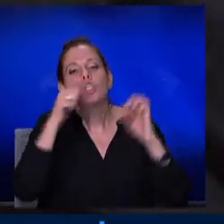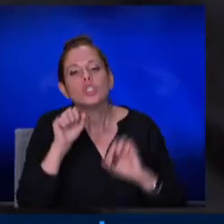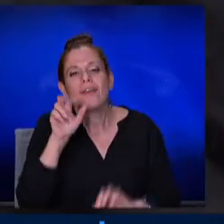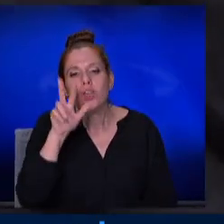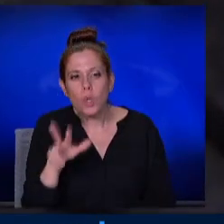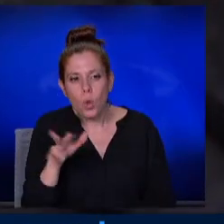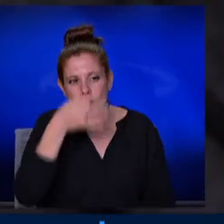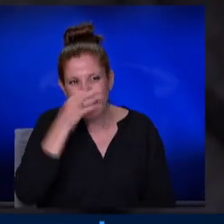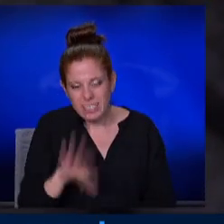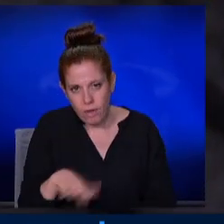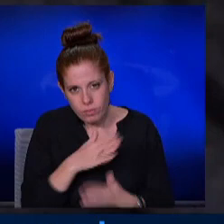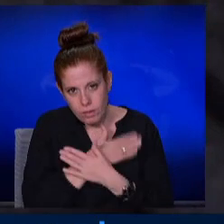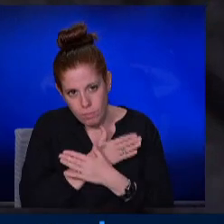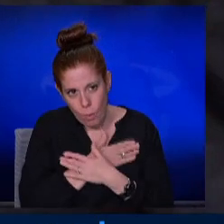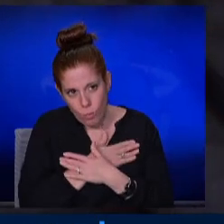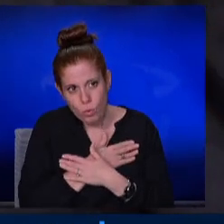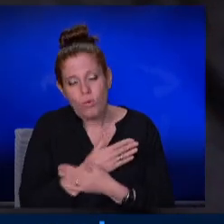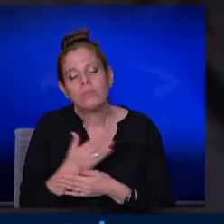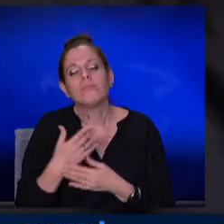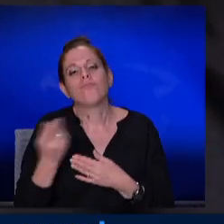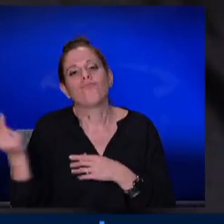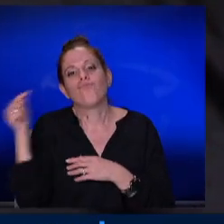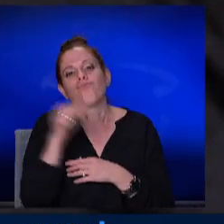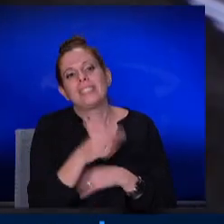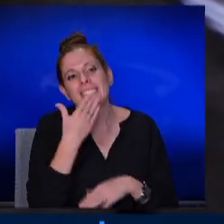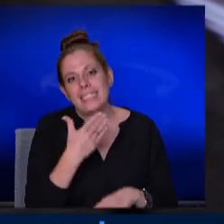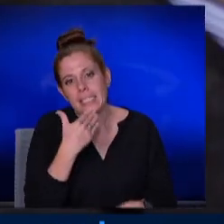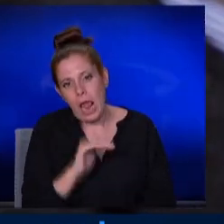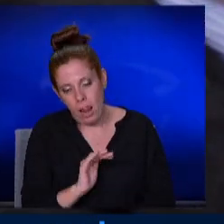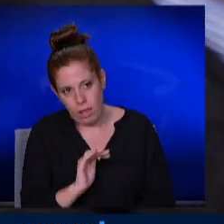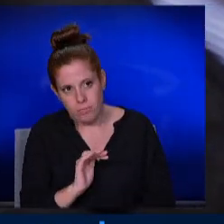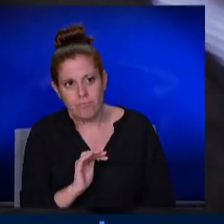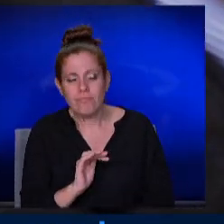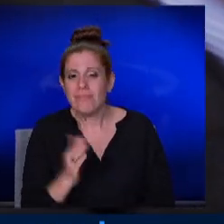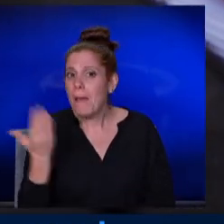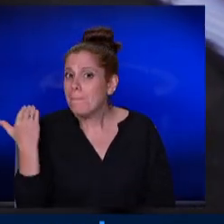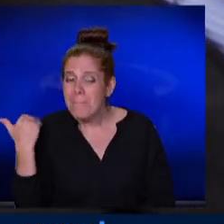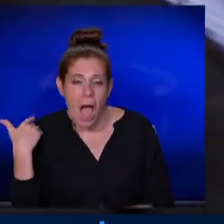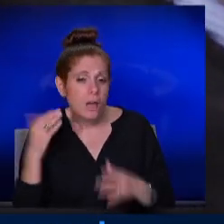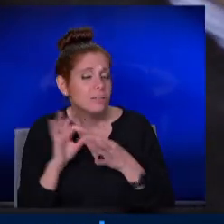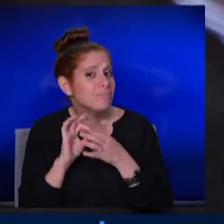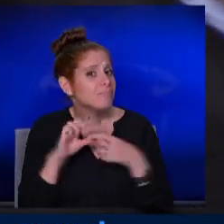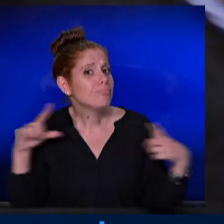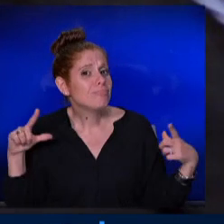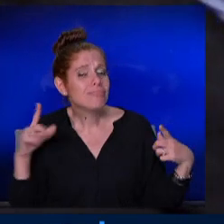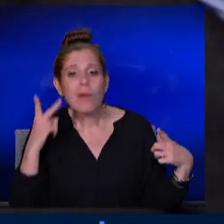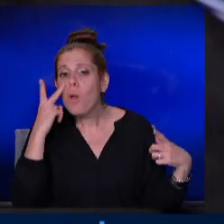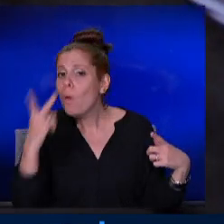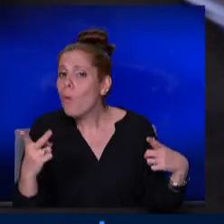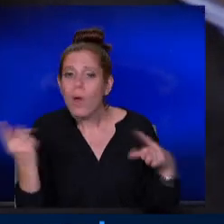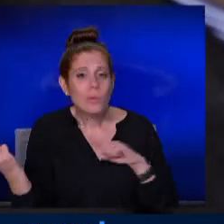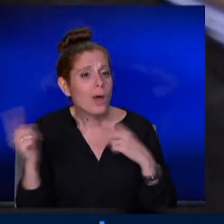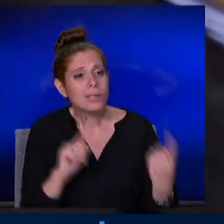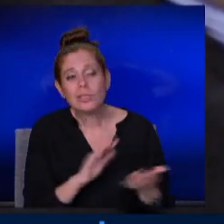63 عزفت في مروكو نسيتي لإسرائيل وبعد احنا ما بقيناش نشوفوا